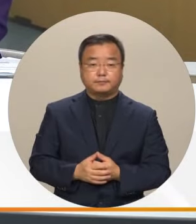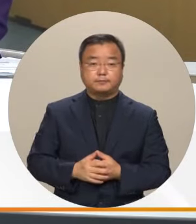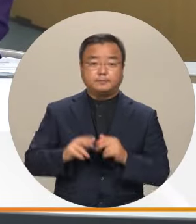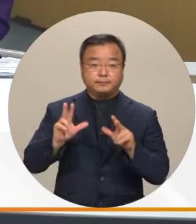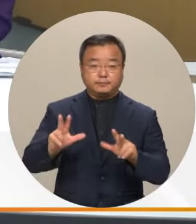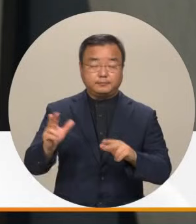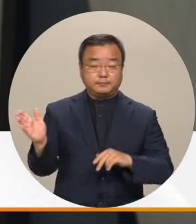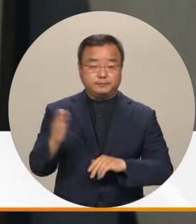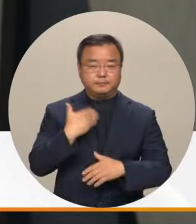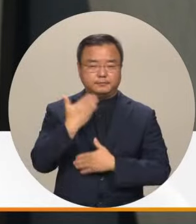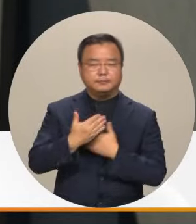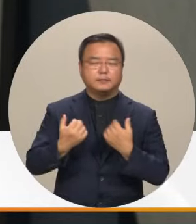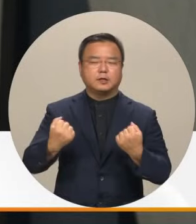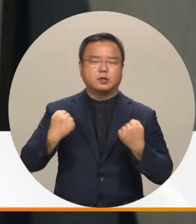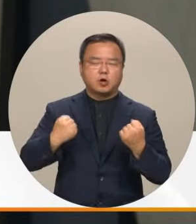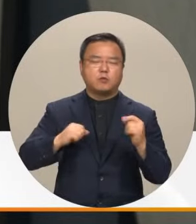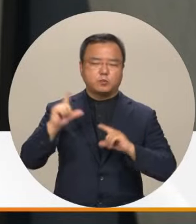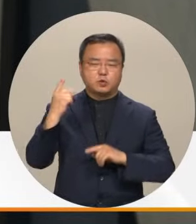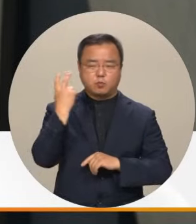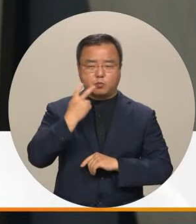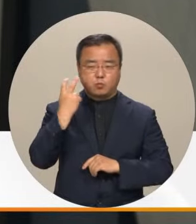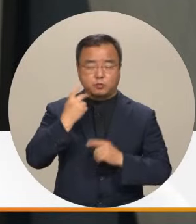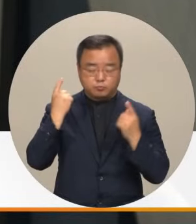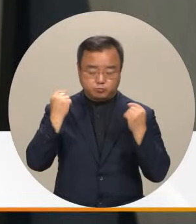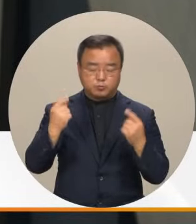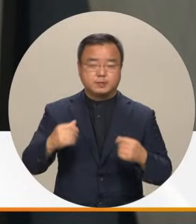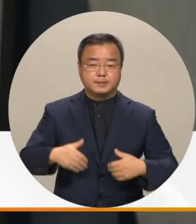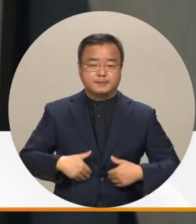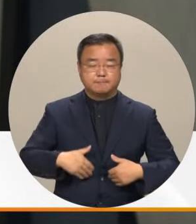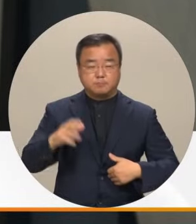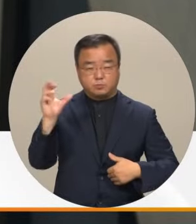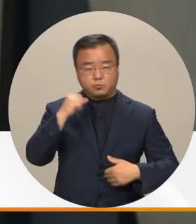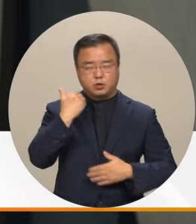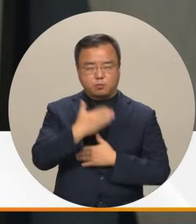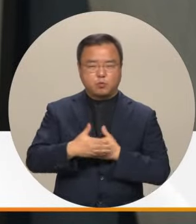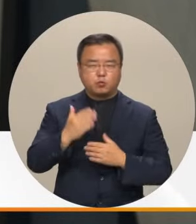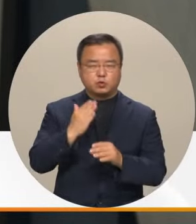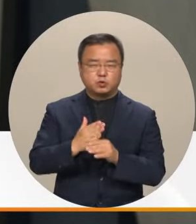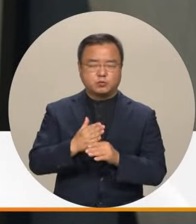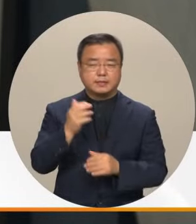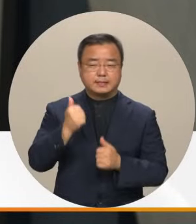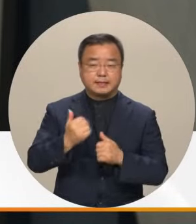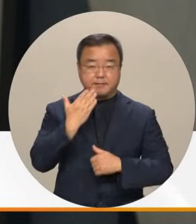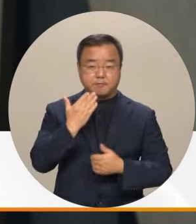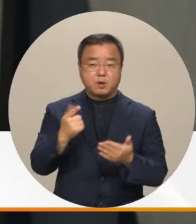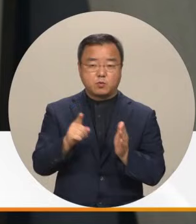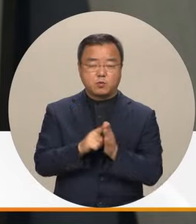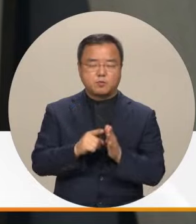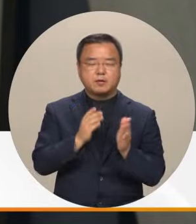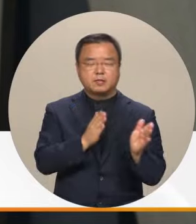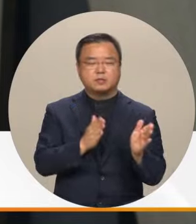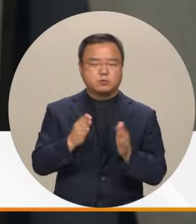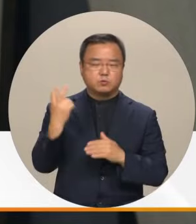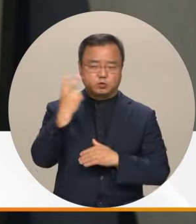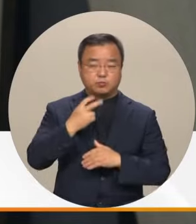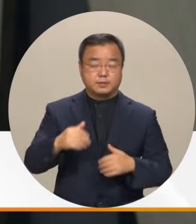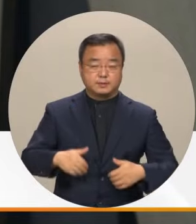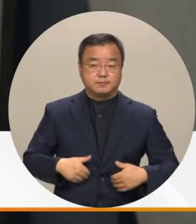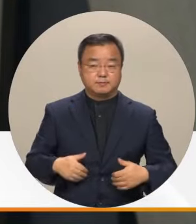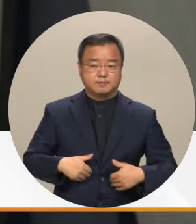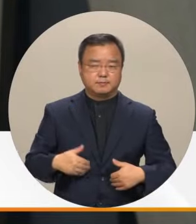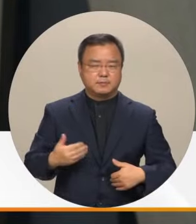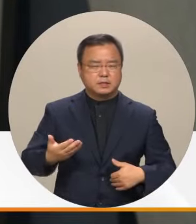지금부터는 이제 컨디션 조절에 들어가서 좋은 컨디션으로 수능을 치를 수 있도록 생활 패턴을 정 준비해 나가는 것도 필요합니다 자